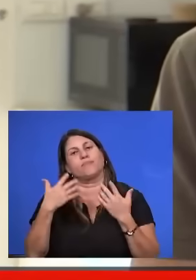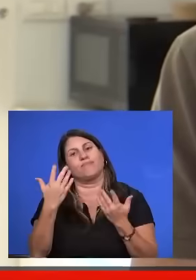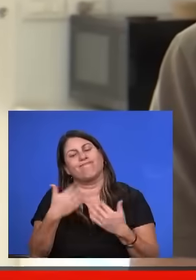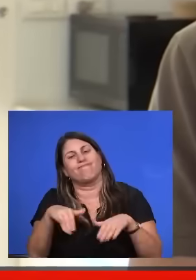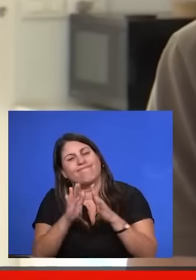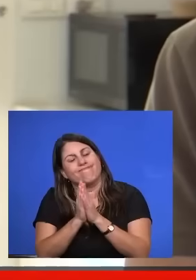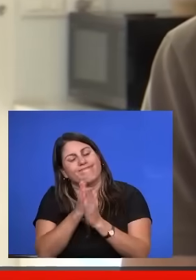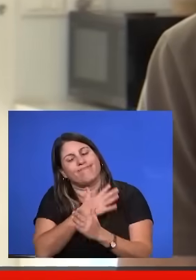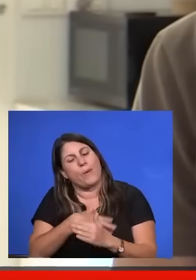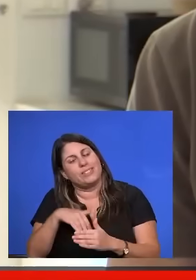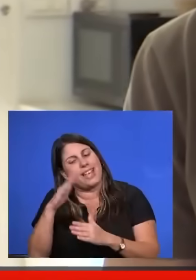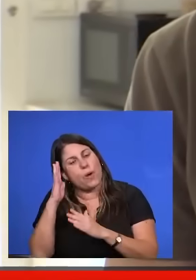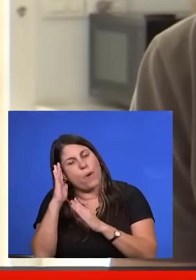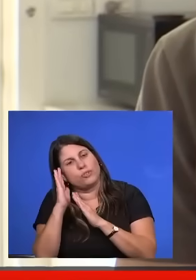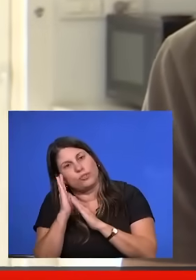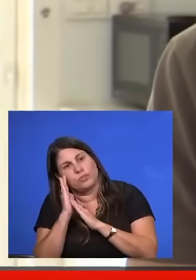עוד לא הסתכלנו בדברים שלו,